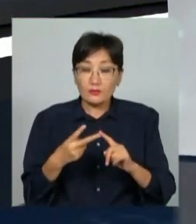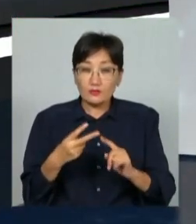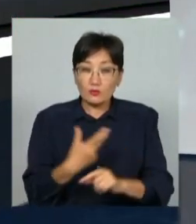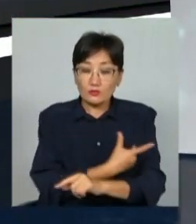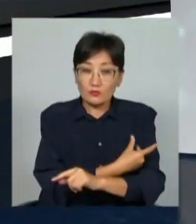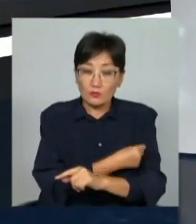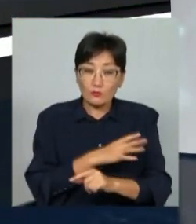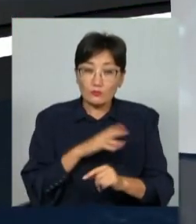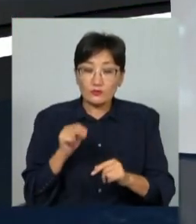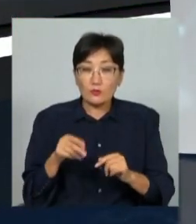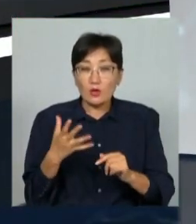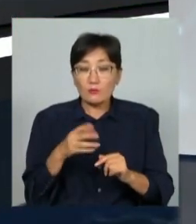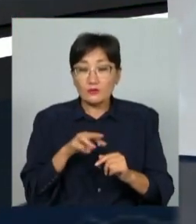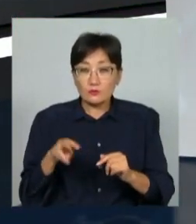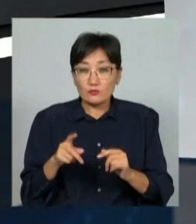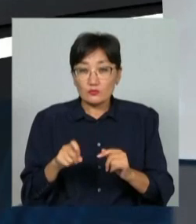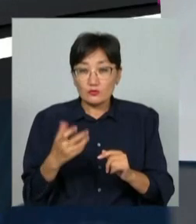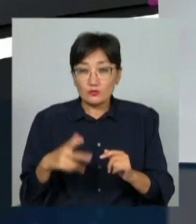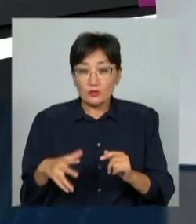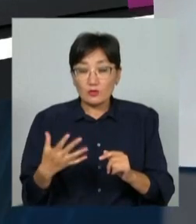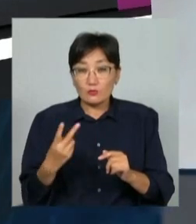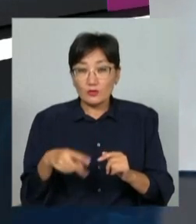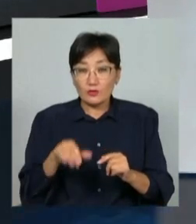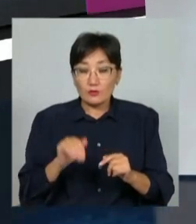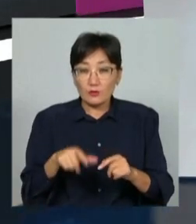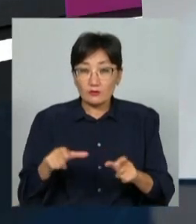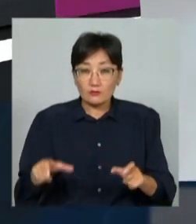компонентті салғызғандар саны 5,152,000-нан асады.